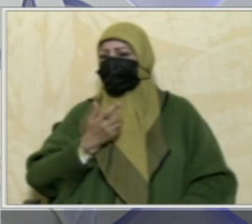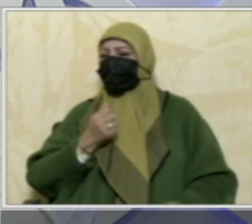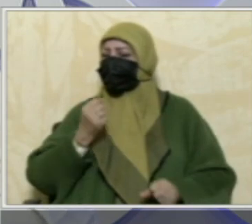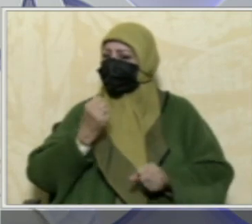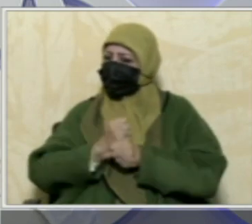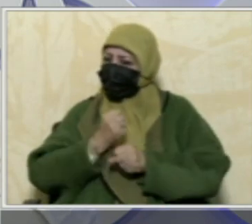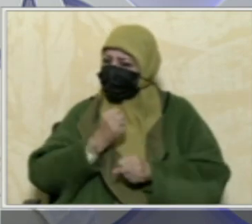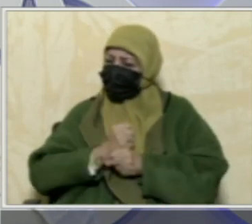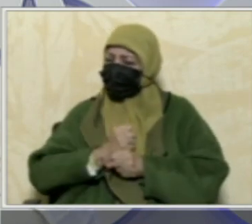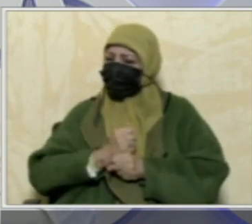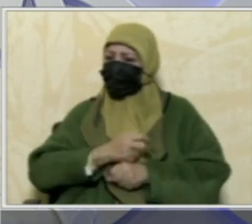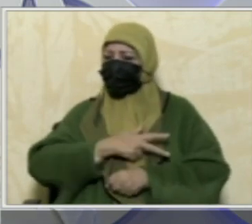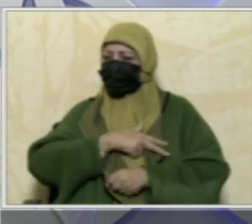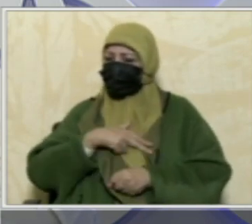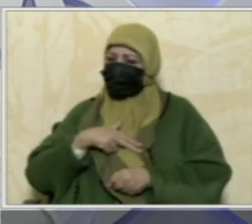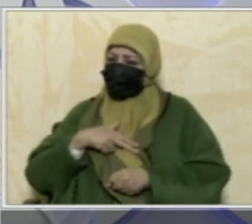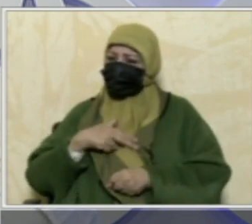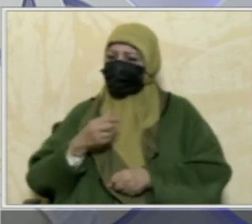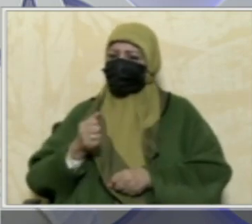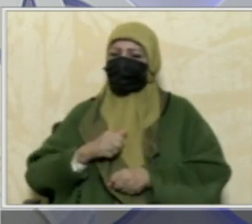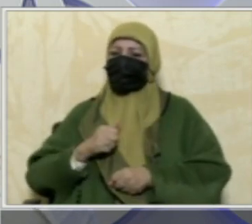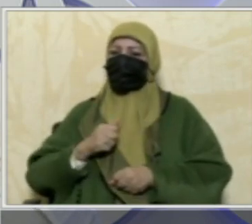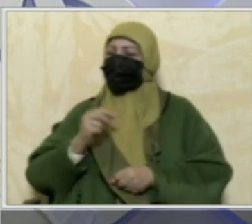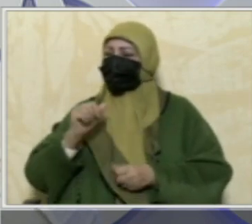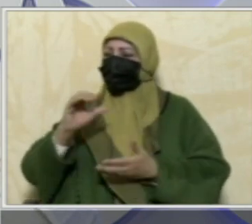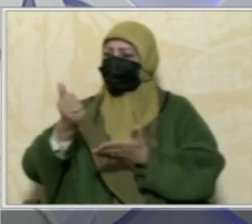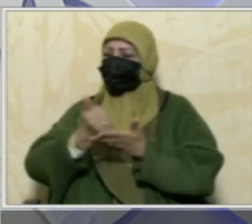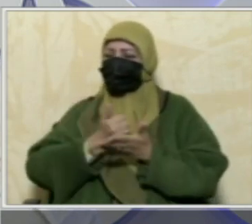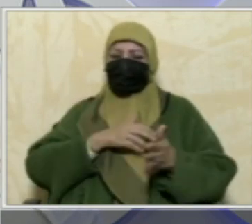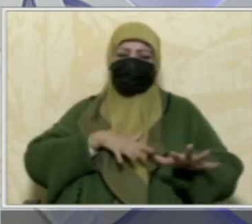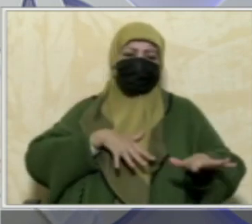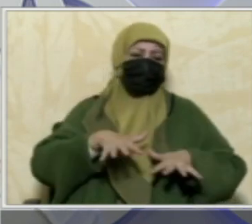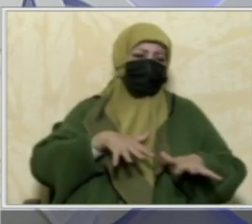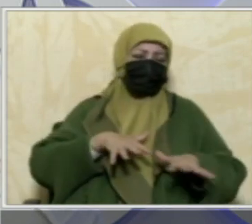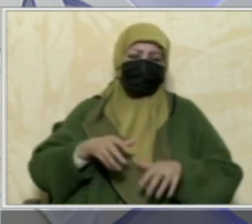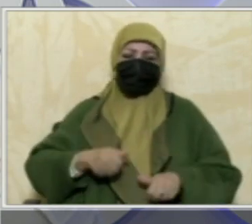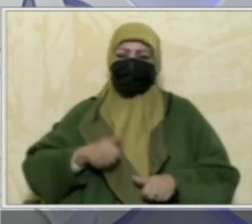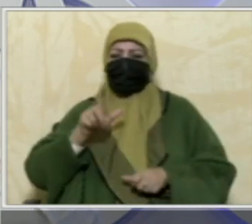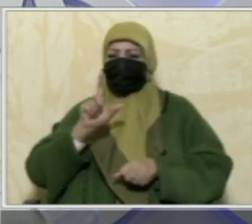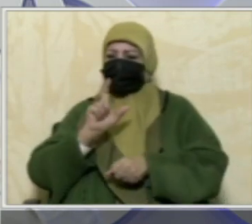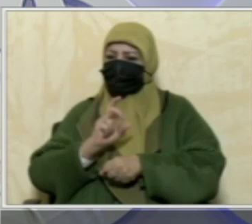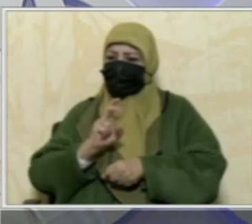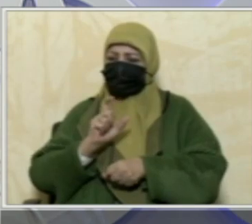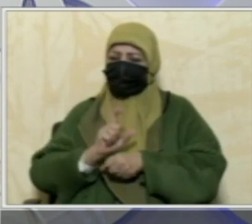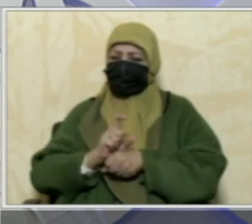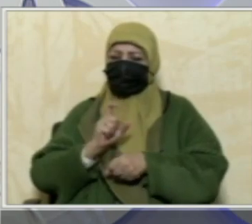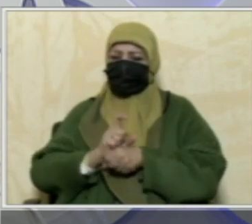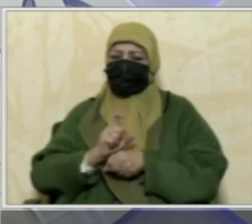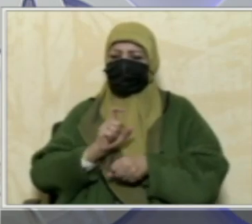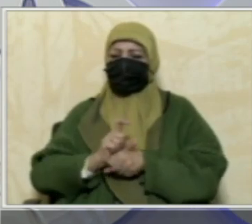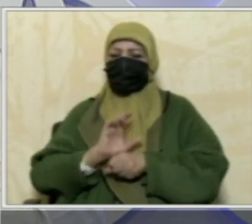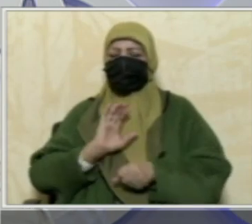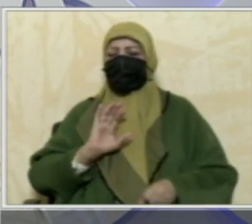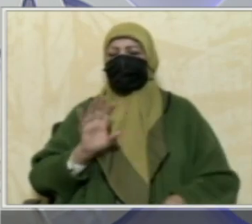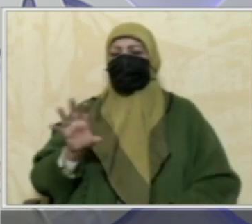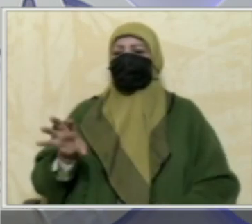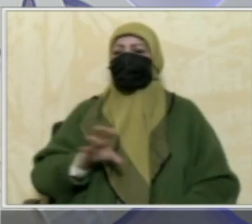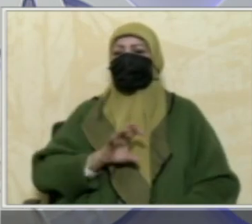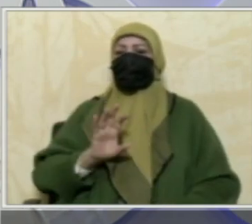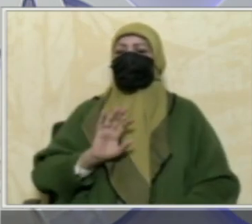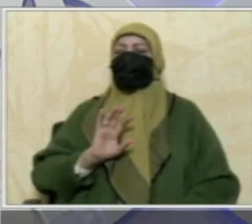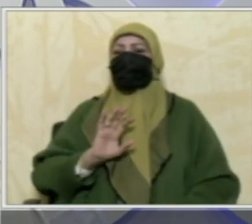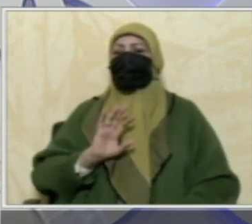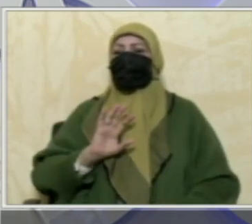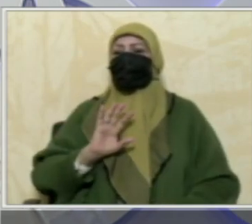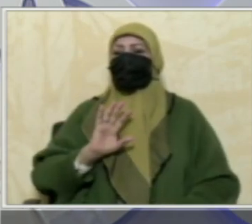بمستحقاتك يخرج لك جواز سفر هذه امور في الاصل هي اما ان تكون من صميم عمل